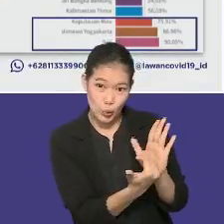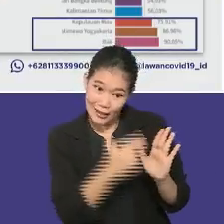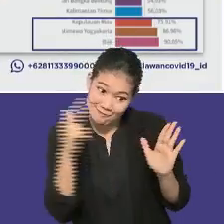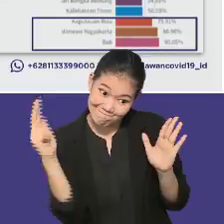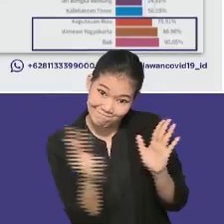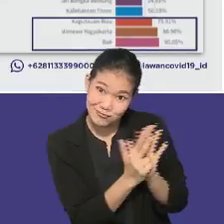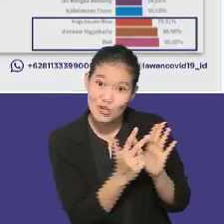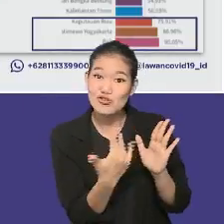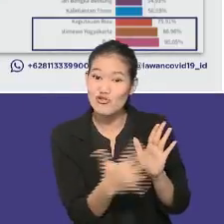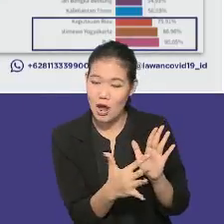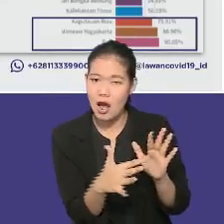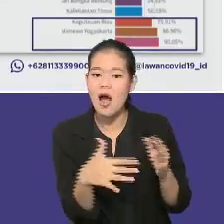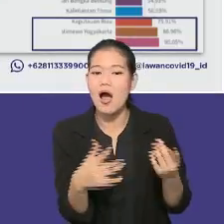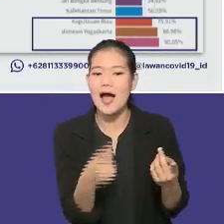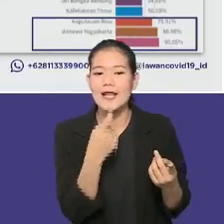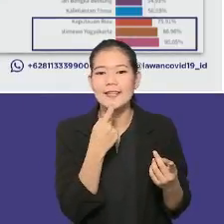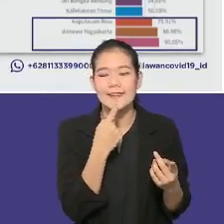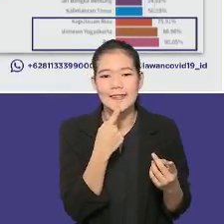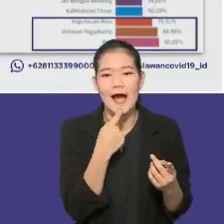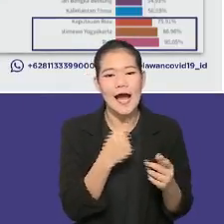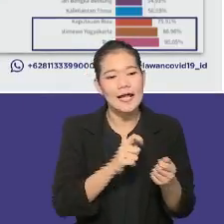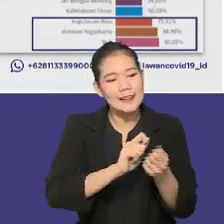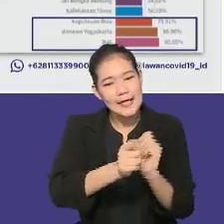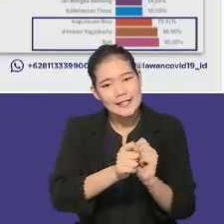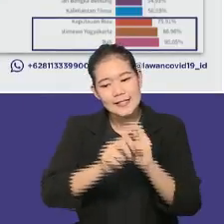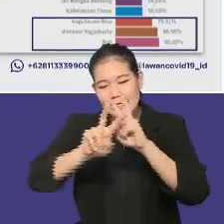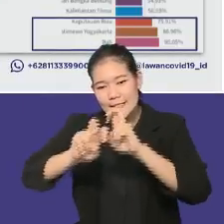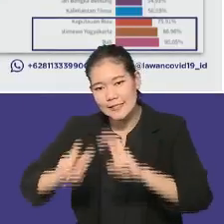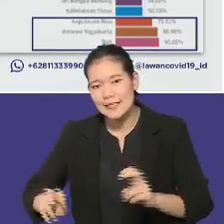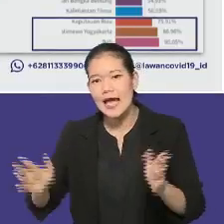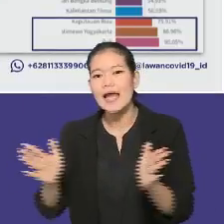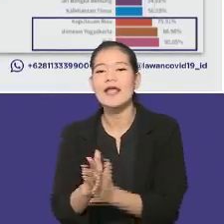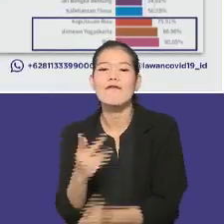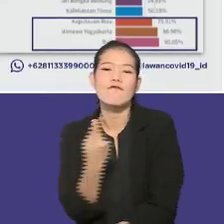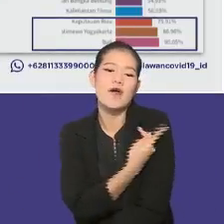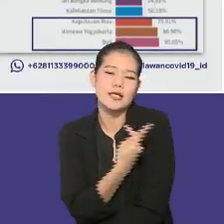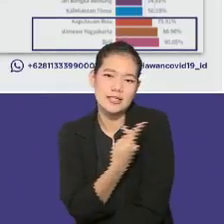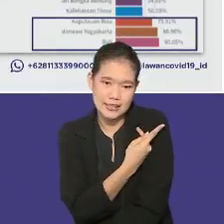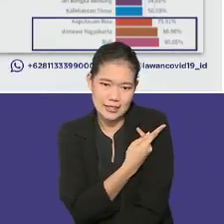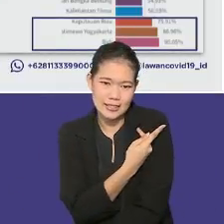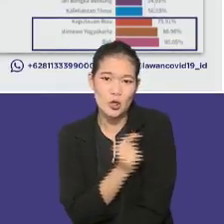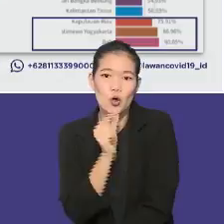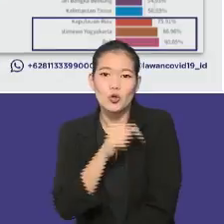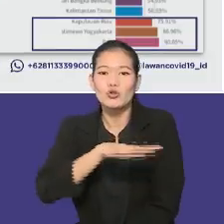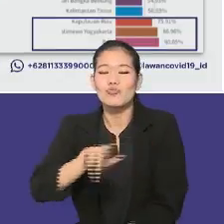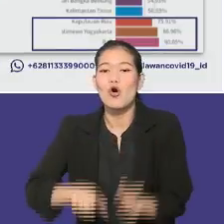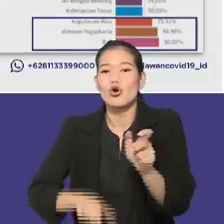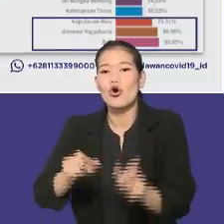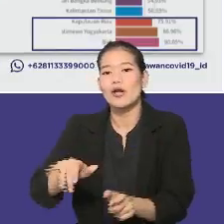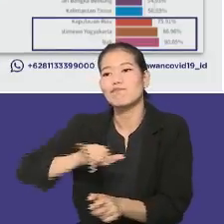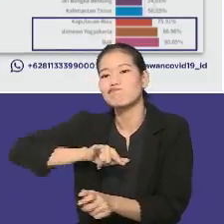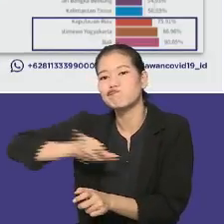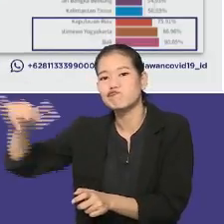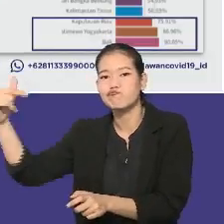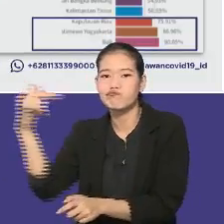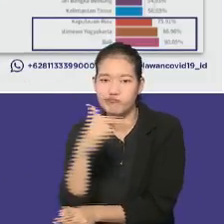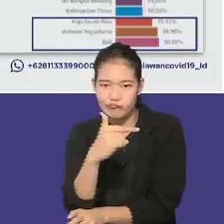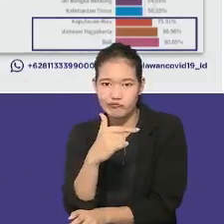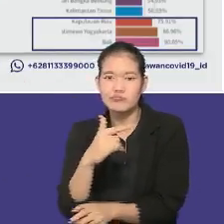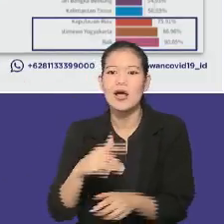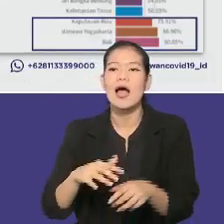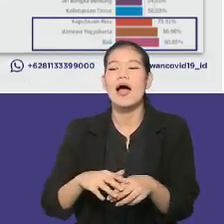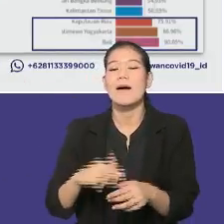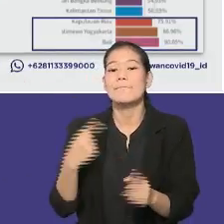ditetapkan, meliputi syarat screening, testing, dan vaksinasi bagi pelaku perjalanan, serta